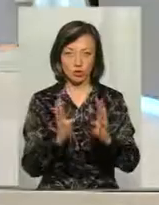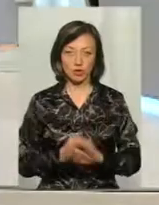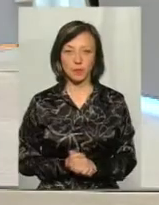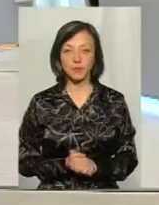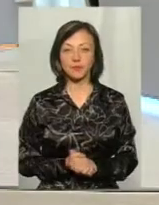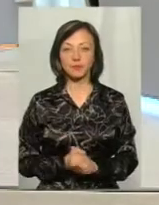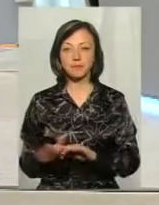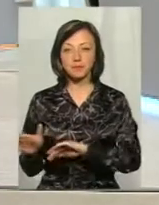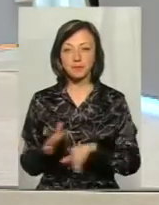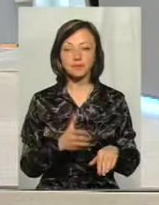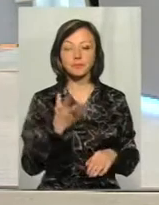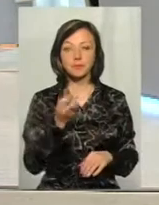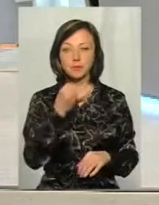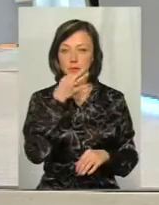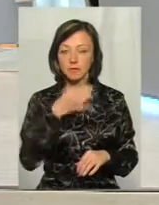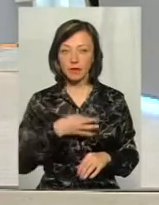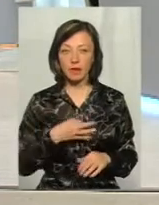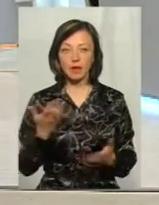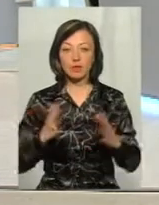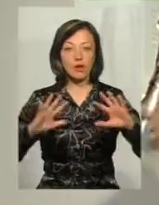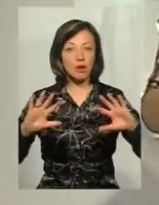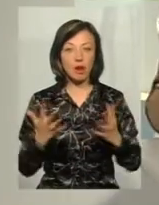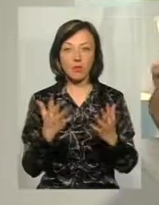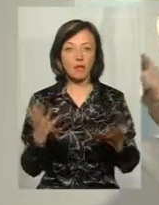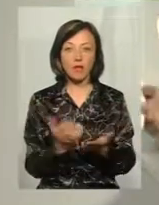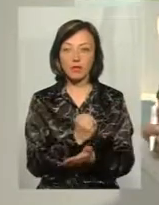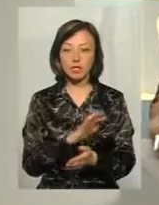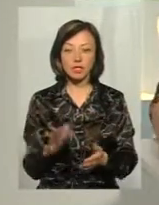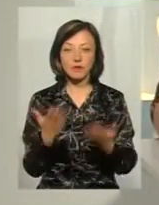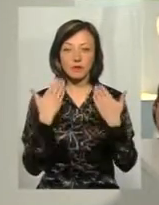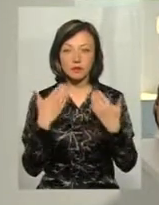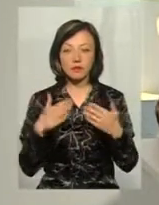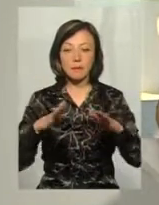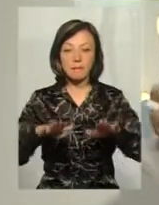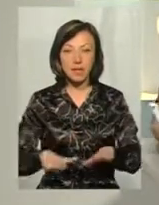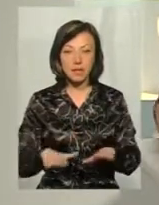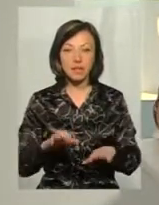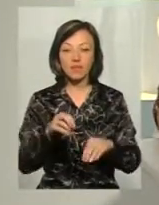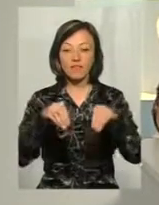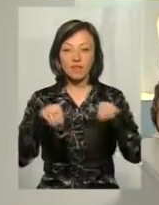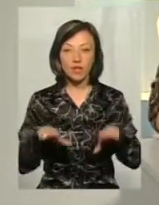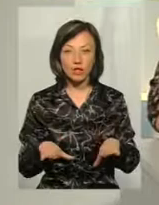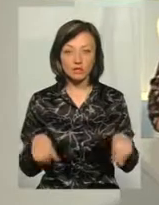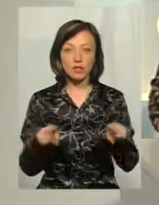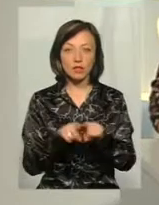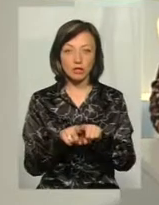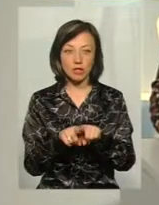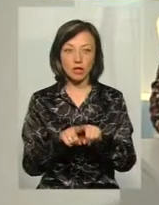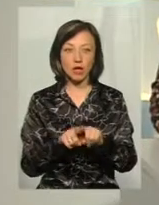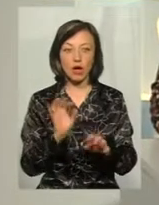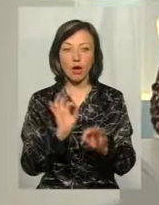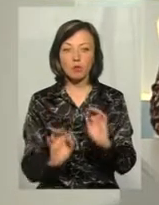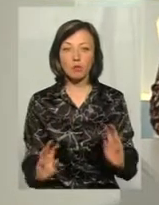Пане Вікторе, от скажіть, ви сказали, що ну, якщо раптом не знайшли оцю рекреаційної зони і вирішили все ж таки